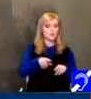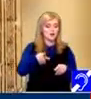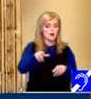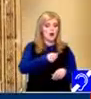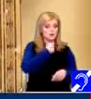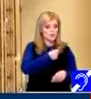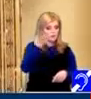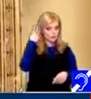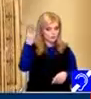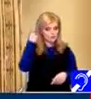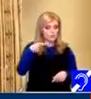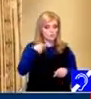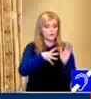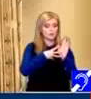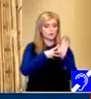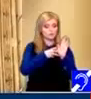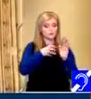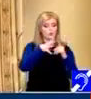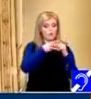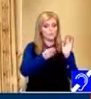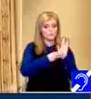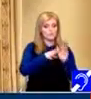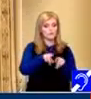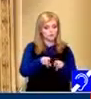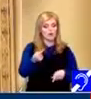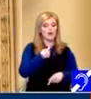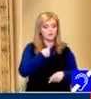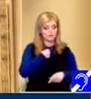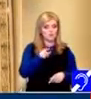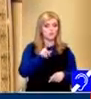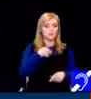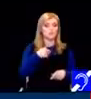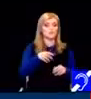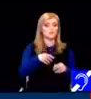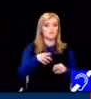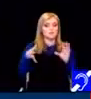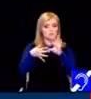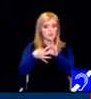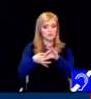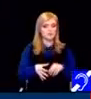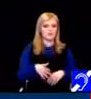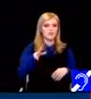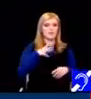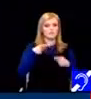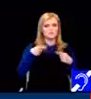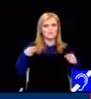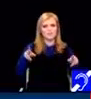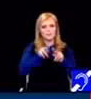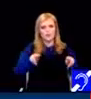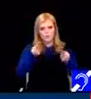Iar la 27 martie 1918, Vasile Țanțu a votat unirea Basarabiei cu România. Ei erau de diferite